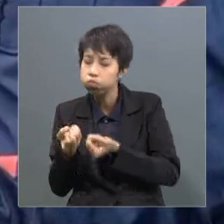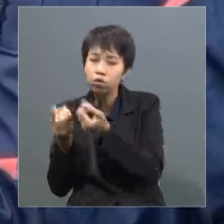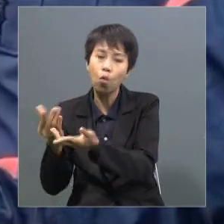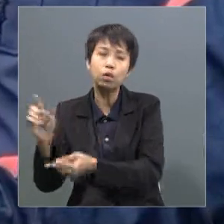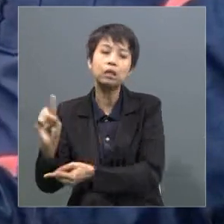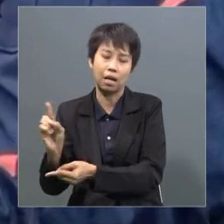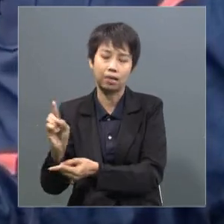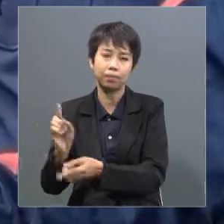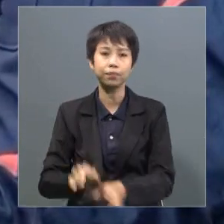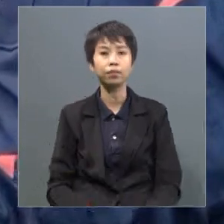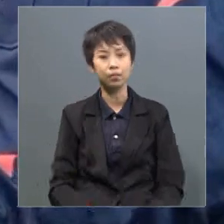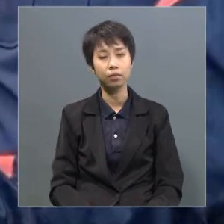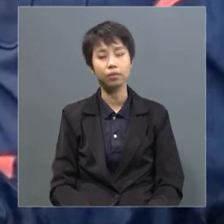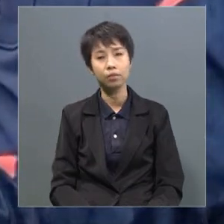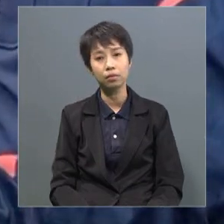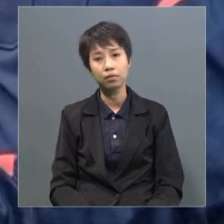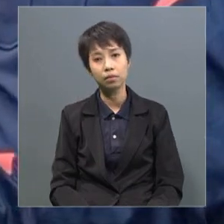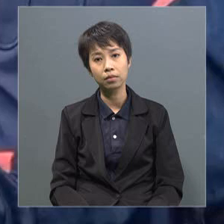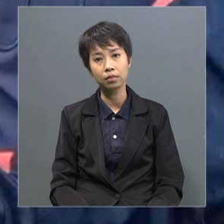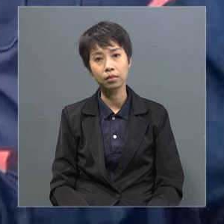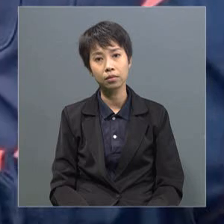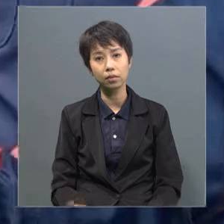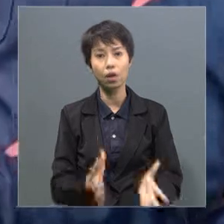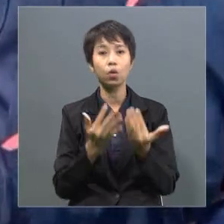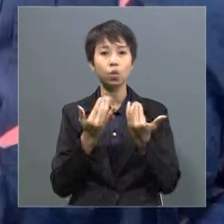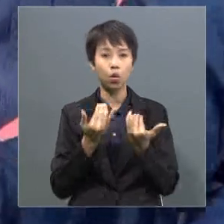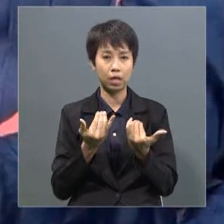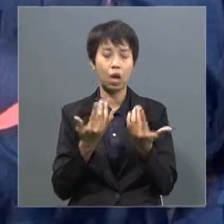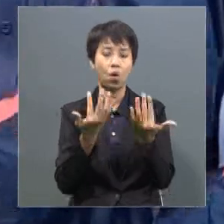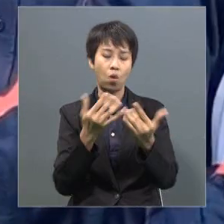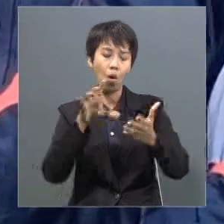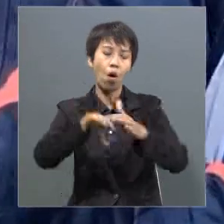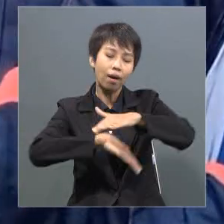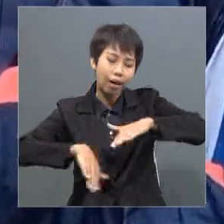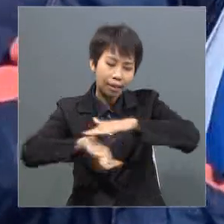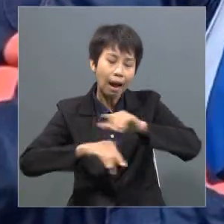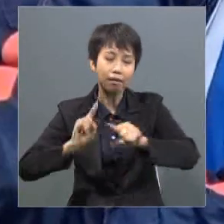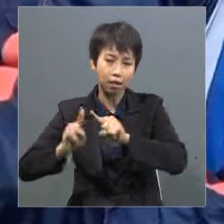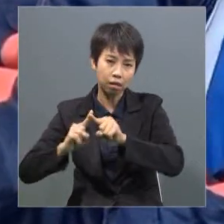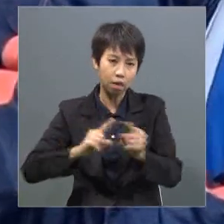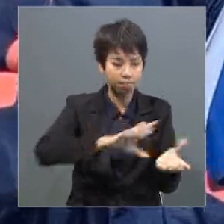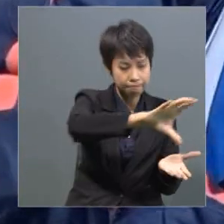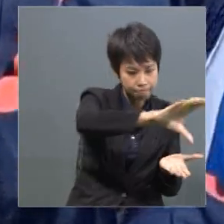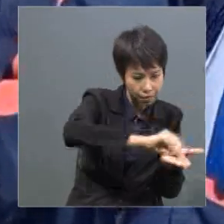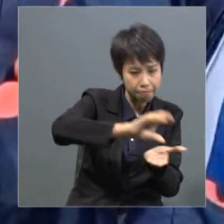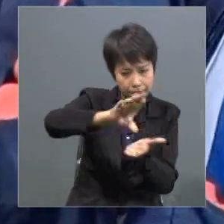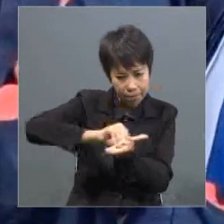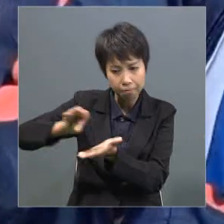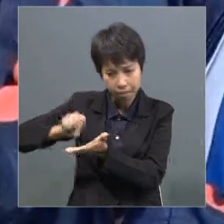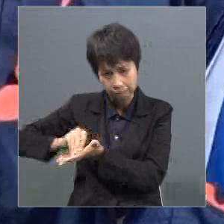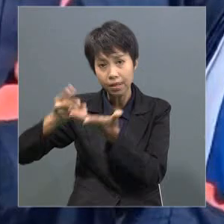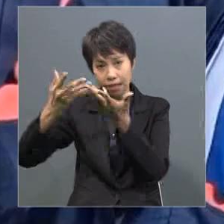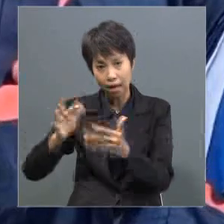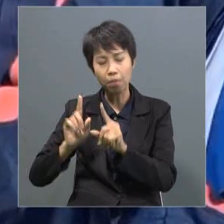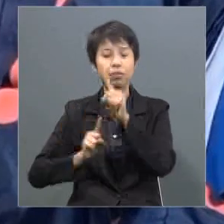ครับหลังจากนี้จะมีความคืบหน้าคดีอะไรบ้าง ตอนนี้ก็อยู่ระหว่างรวบรวมหลักฐานแล้วก็รอผลการประเมินจากก